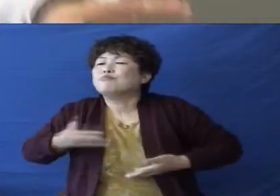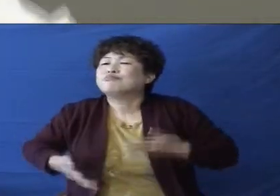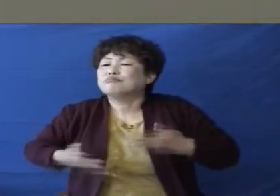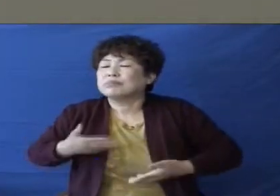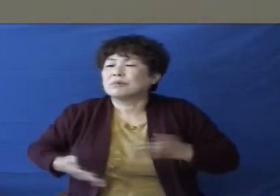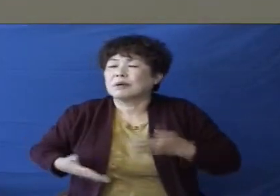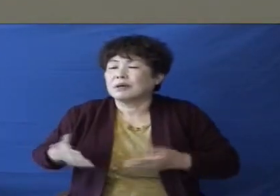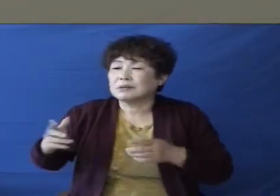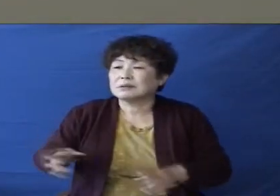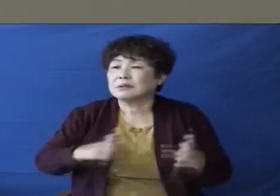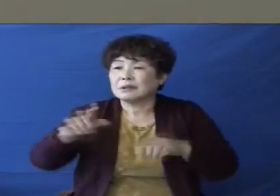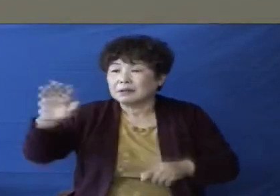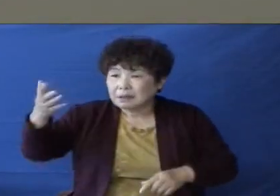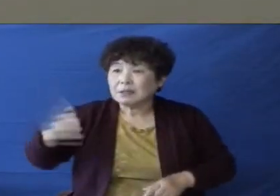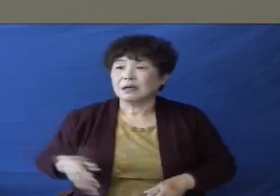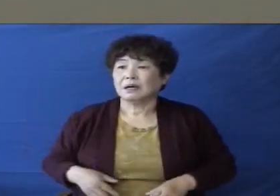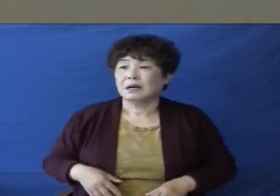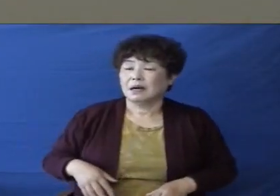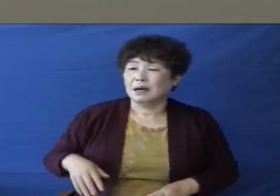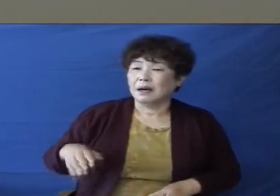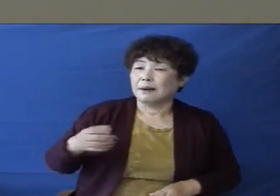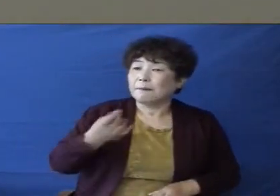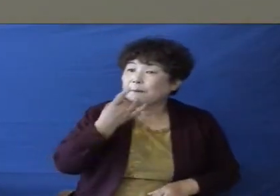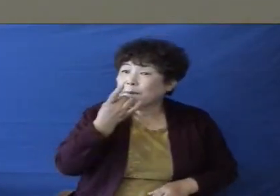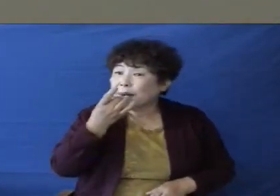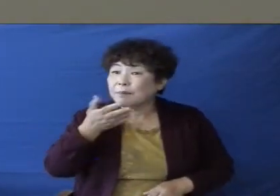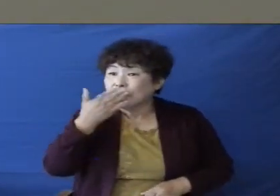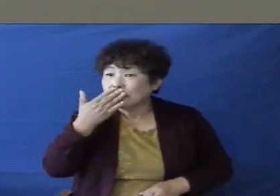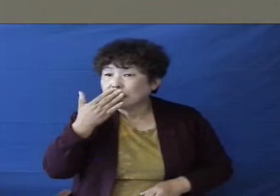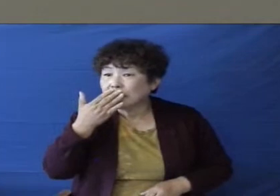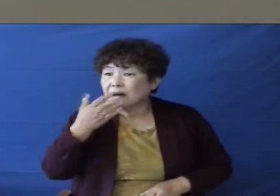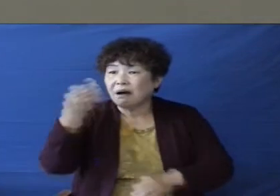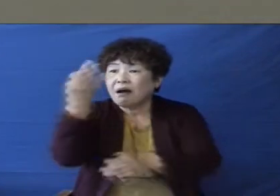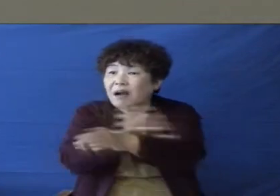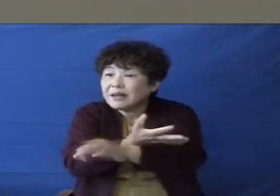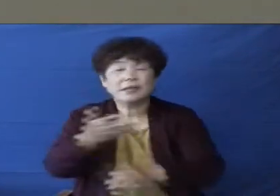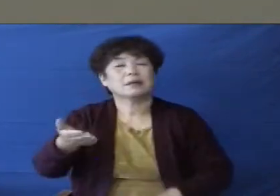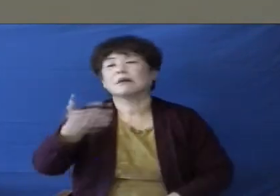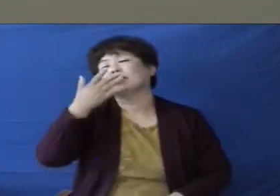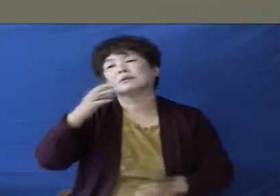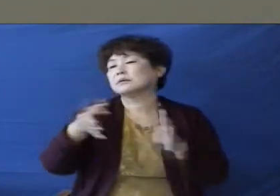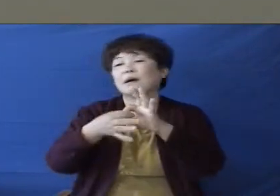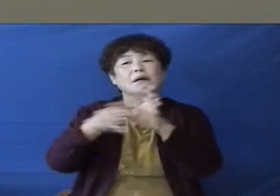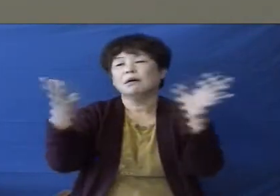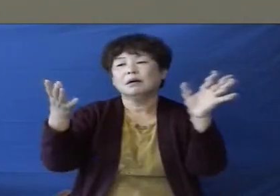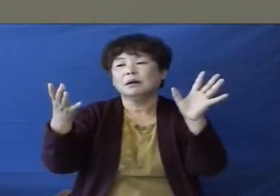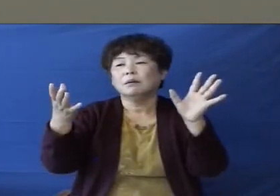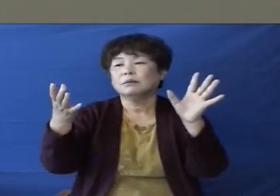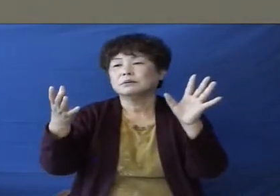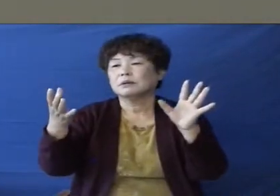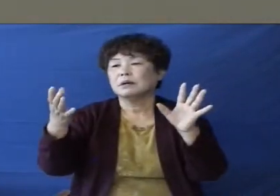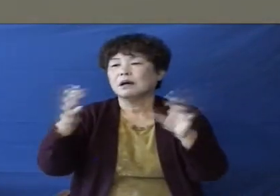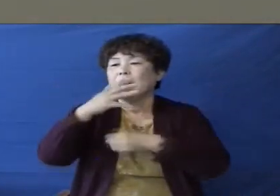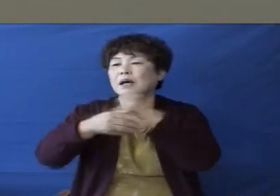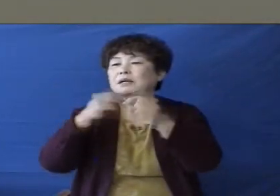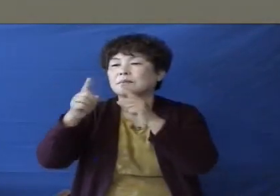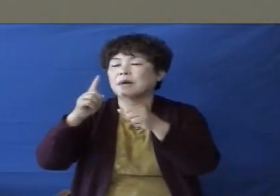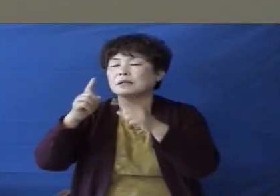못 먹으면 어때서 여러분 이게 지금 바르다 얘깁니까 우리 얘기입니까 이제